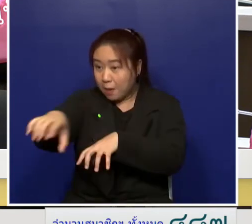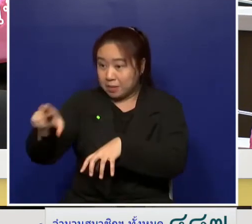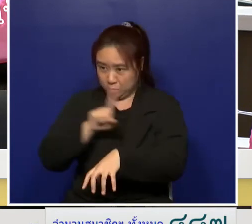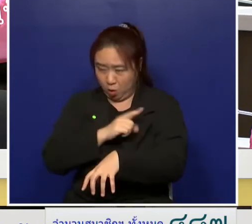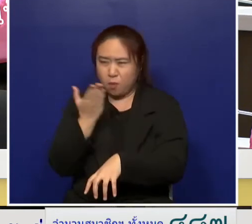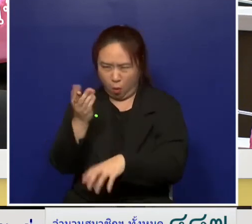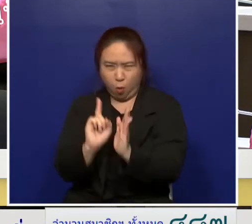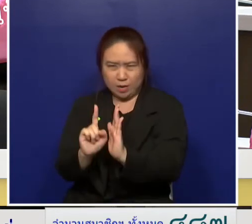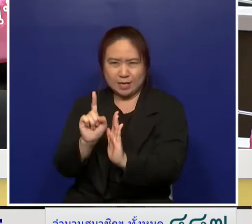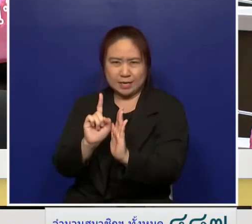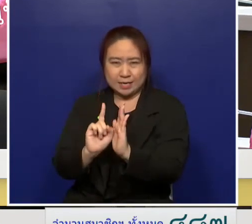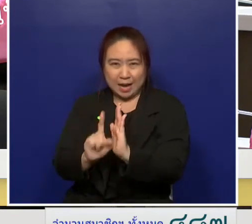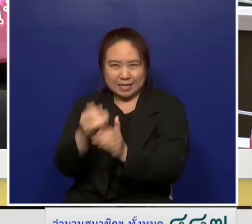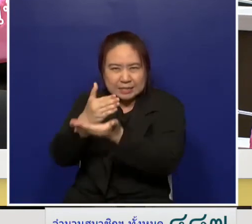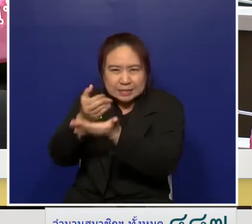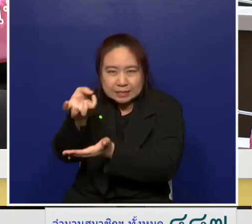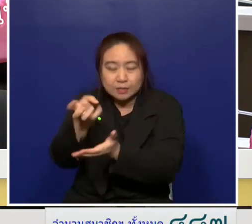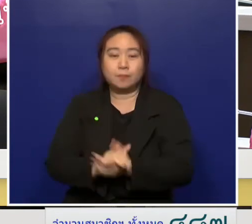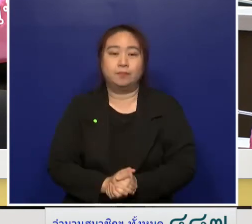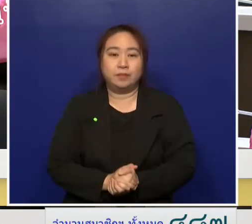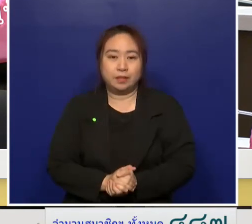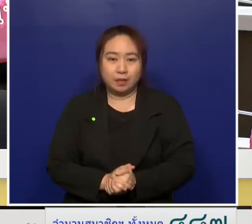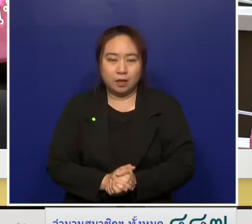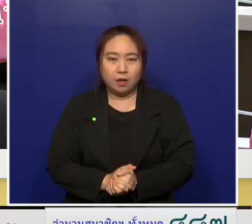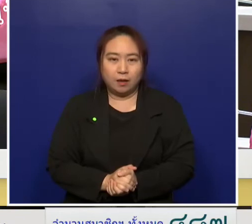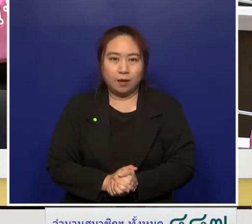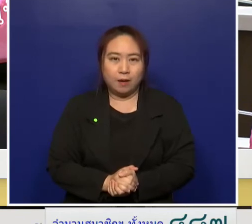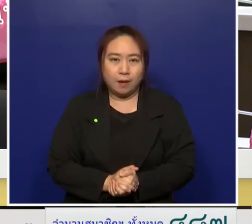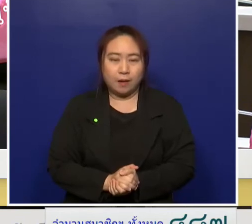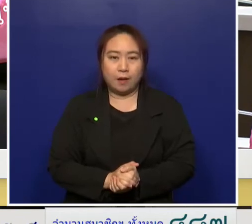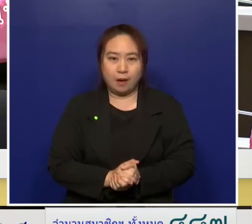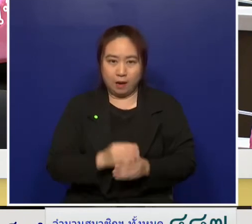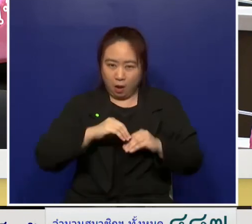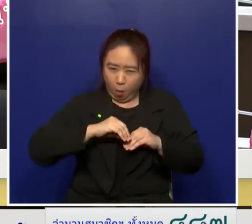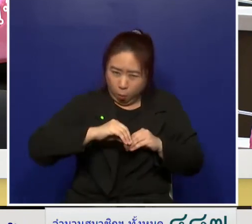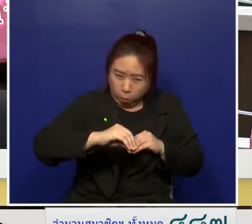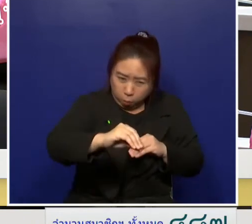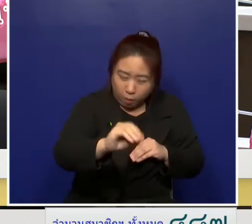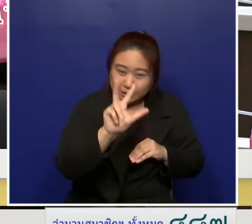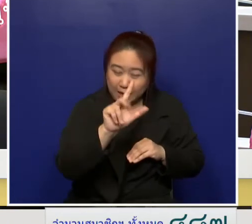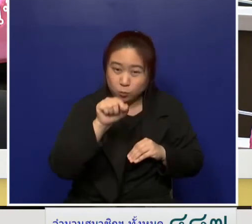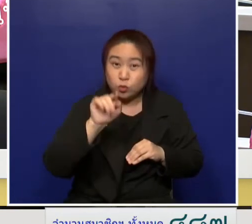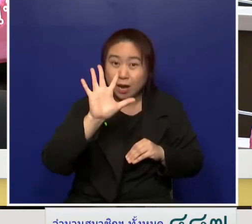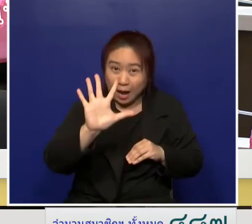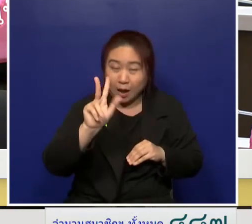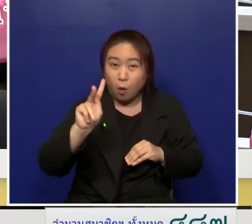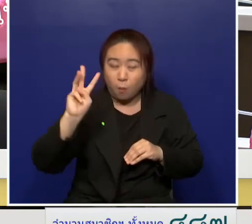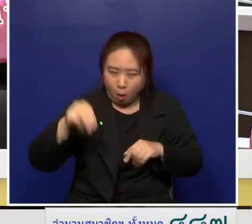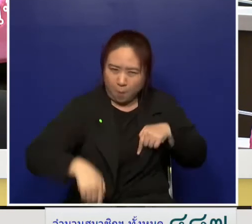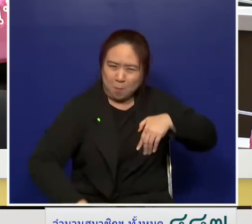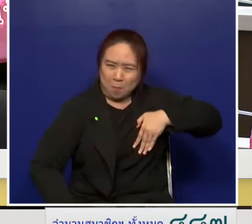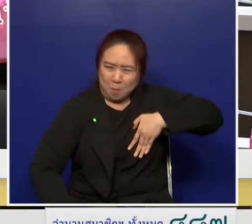ครึ่นาทีค่ะจะต้องไปอยู่เทินอีก 3.5 กิโลเมตรก็คไปกลบ 7 กิโล